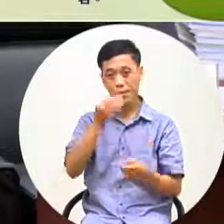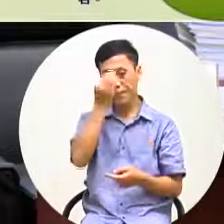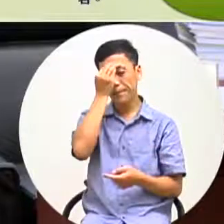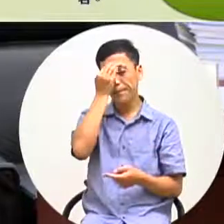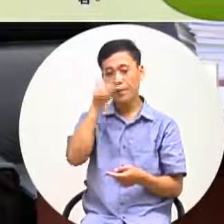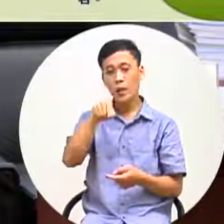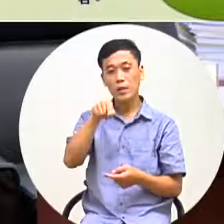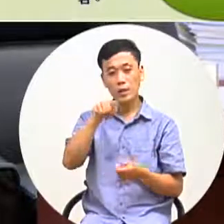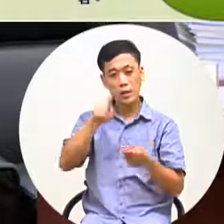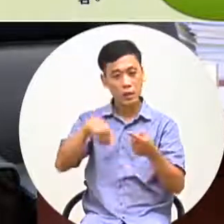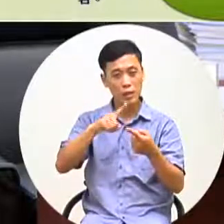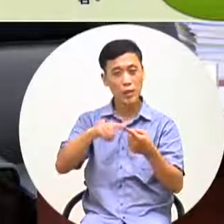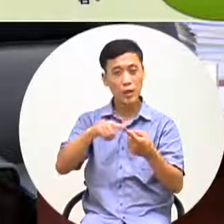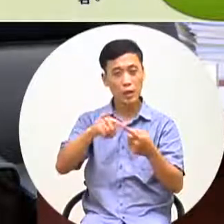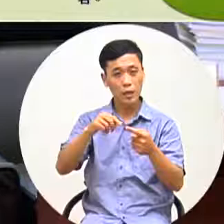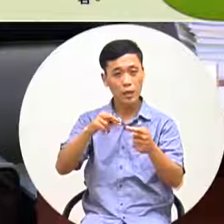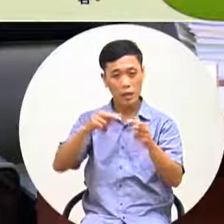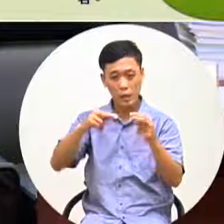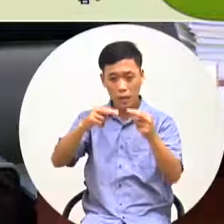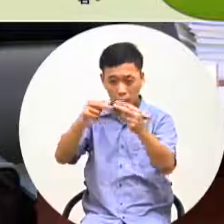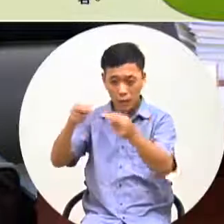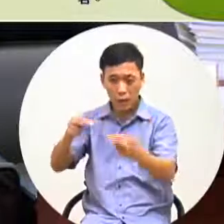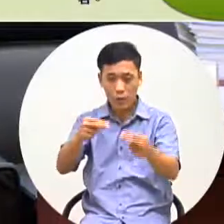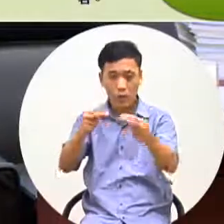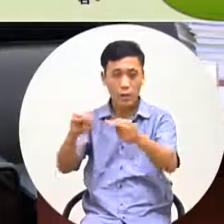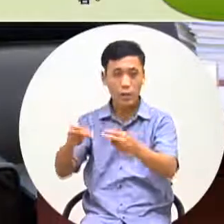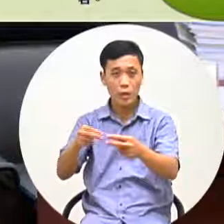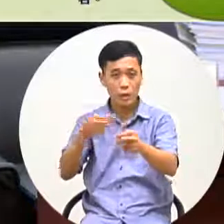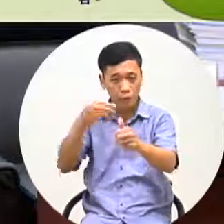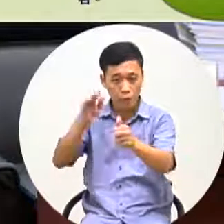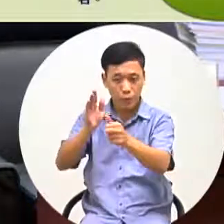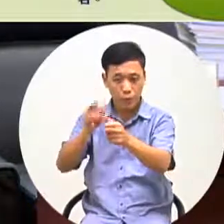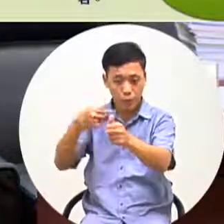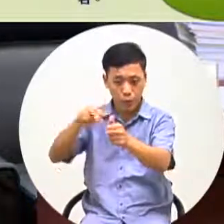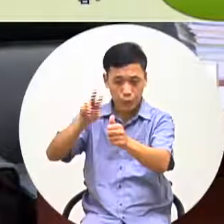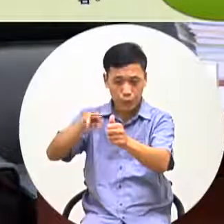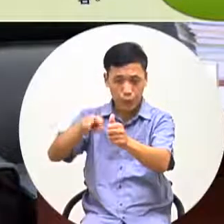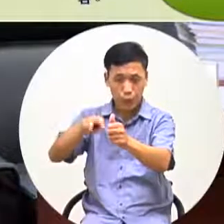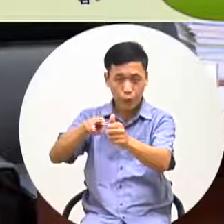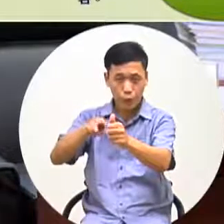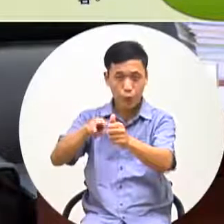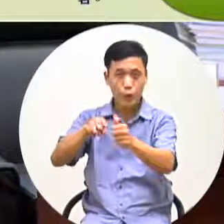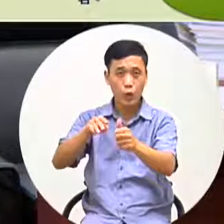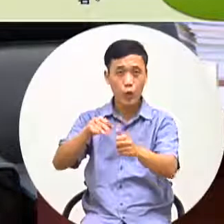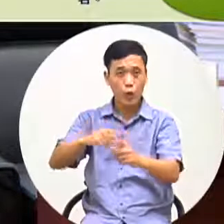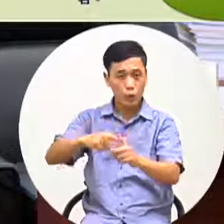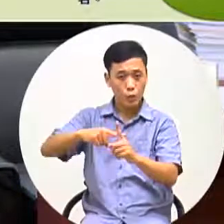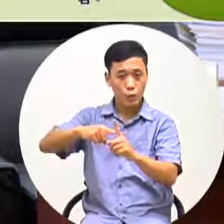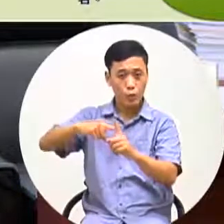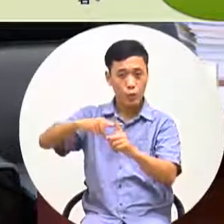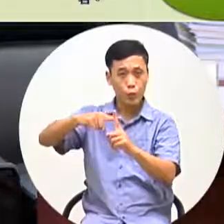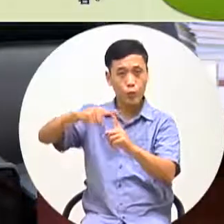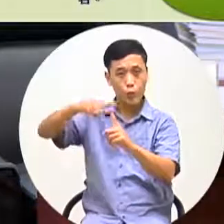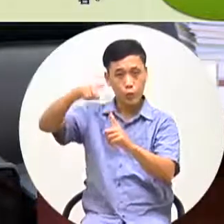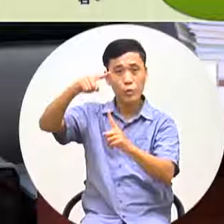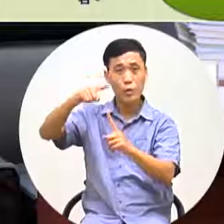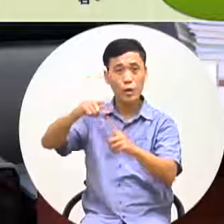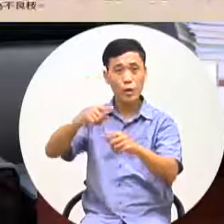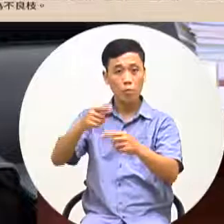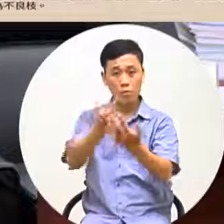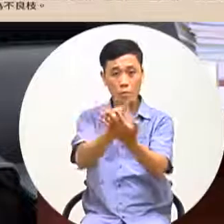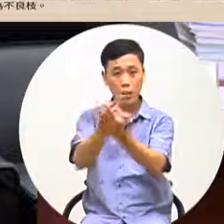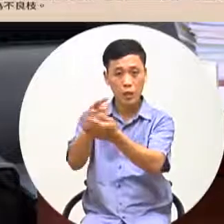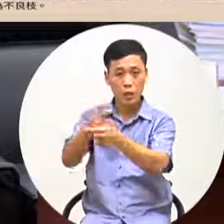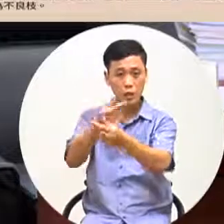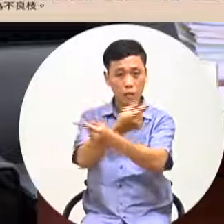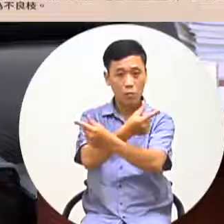平哦拉到一致上面，让大家有机会就是说在共同的水平上面来做事哦，我觉得这个相当的重要啦